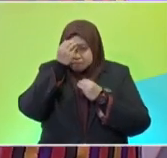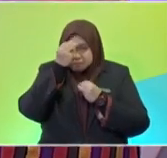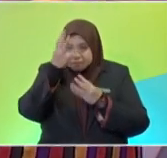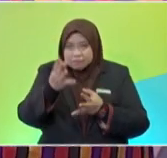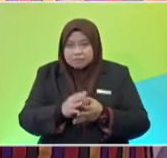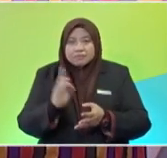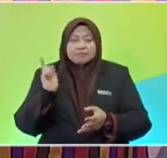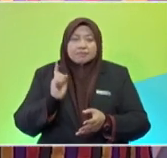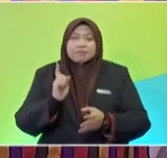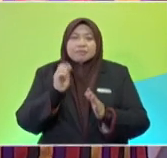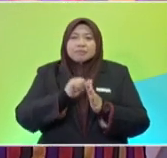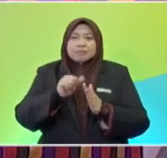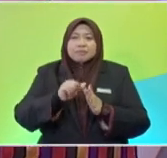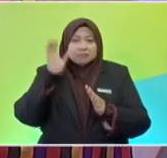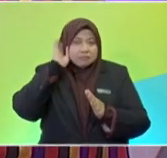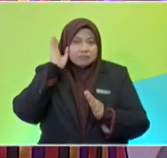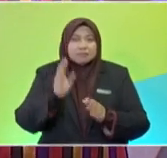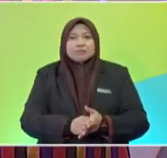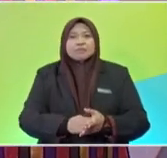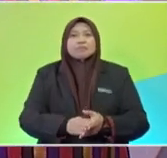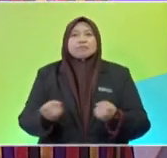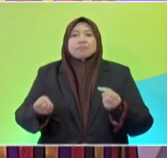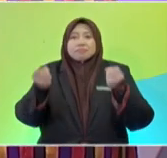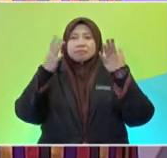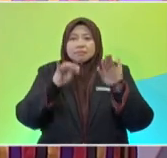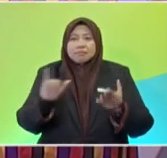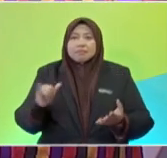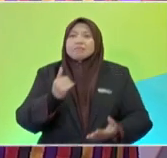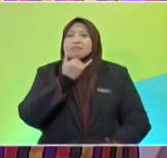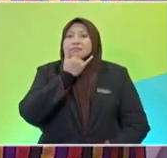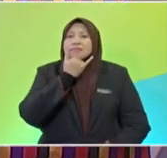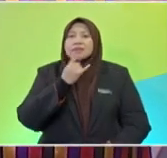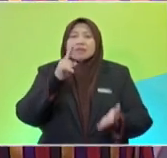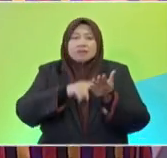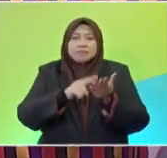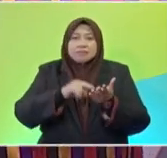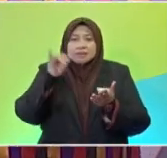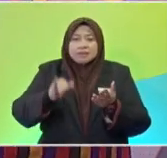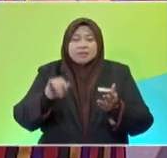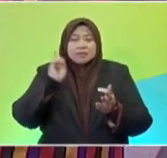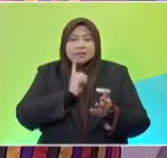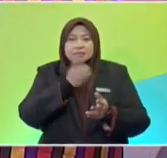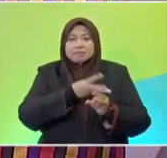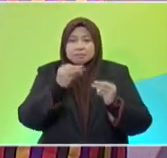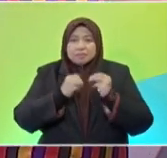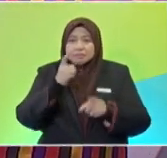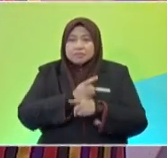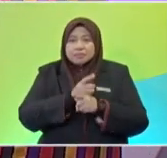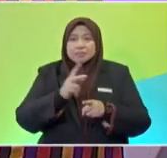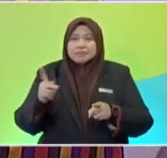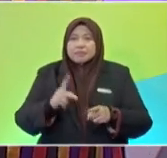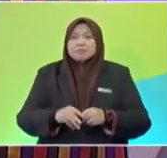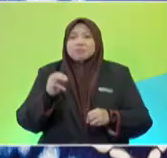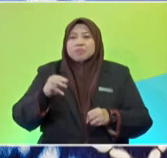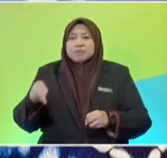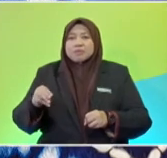berkaitan dengan salah apa yang kita betulkan dan segmen ini murid-murid